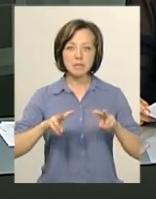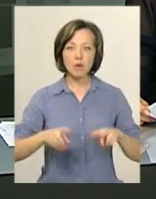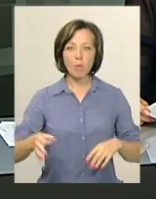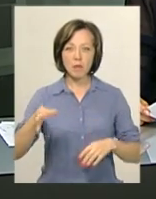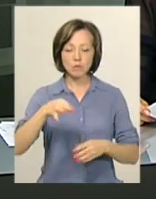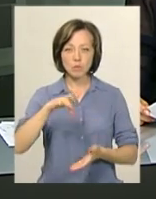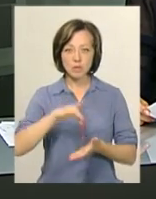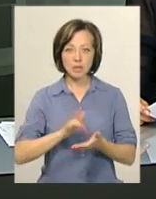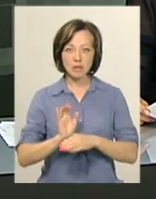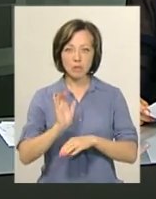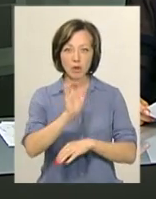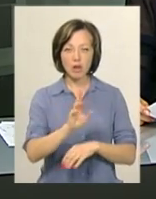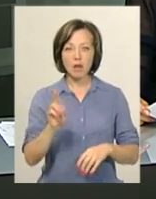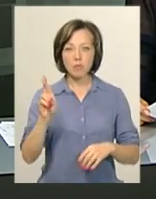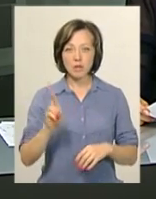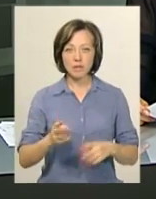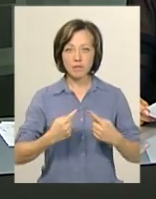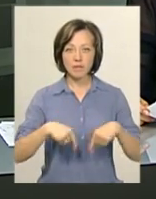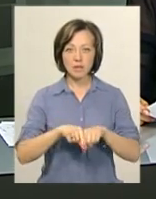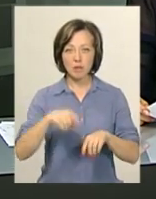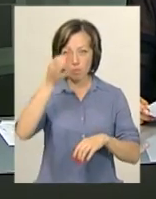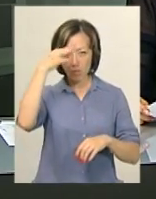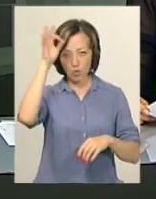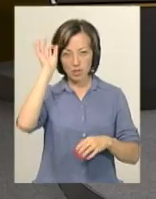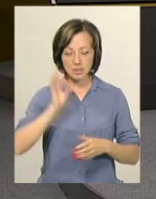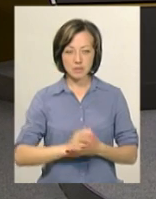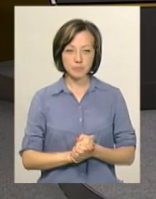лабораторного центру направили до Ярмолинецького відділу поліції.